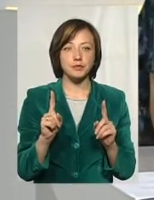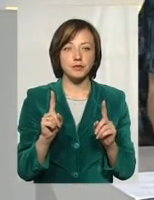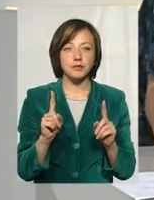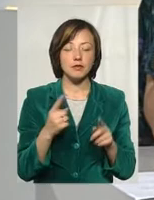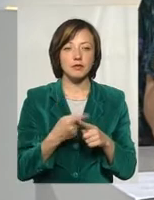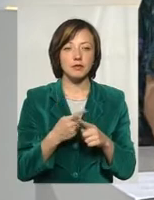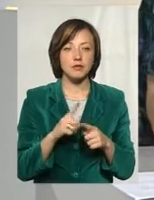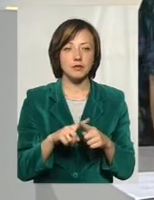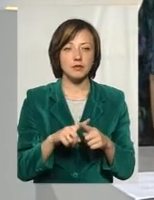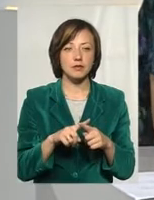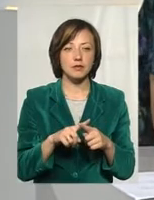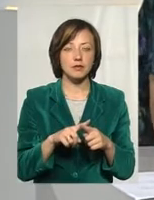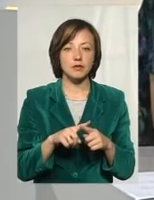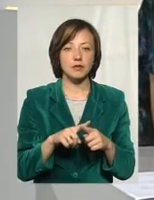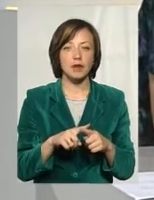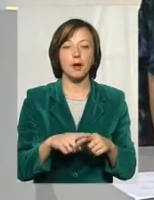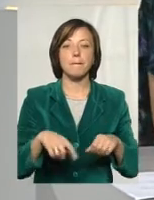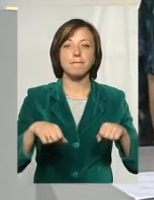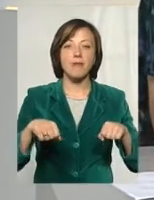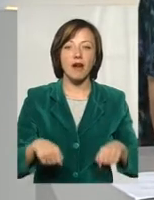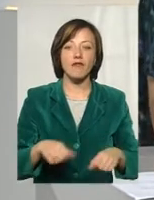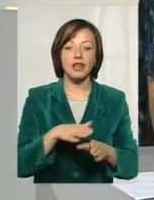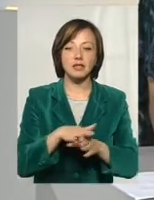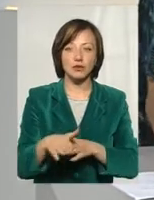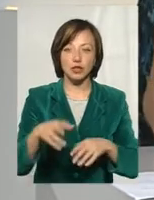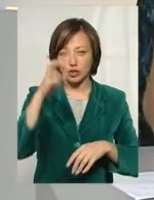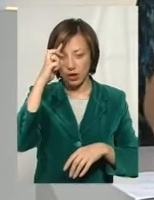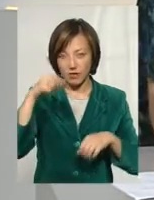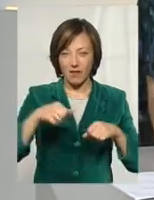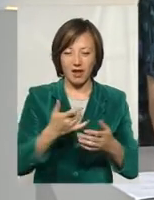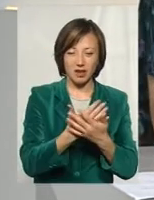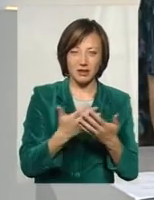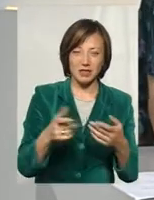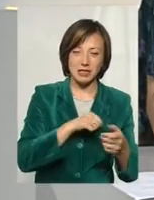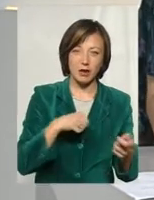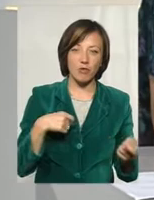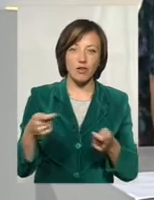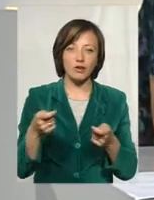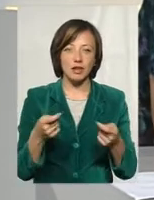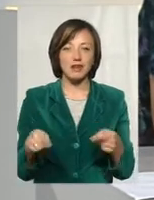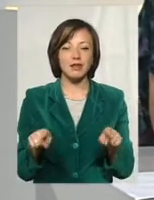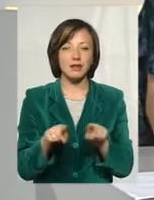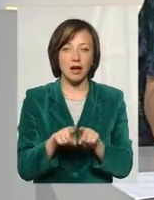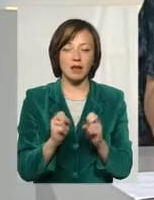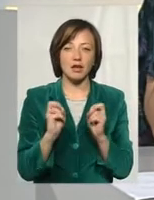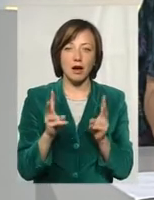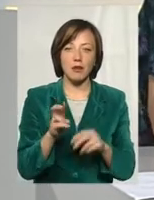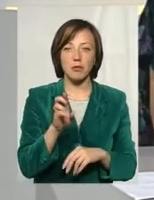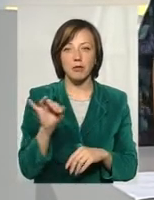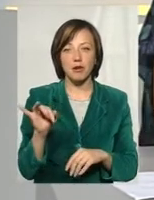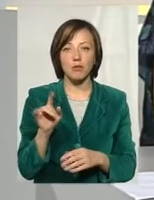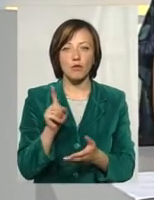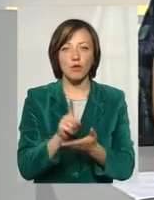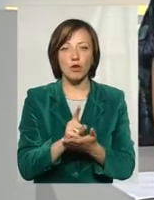ті права здійснюються органами державної влади та органами місцевого самоврядування так, якби було